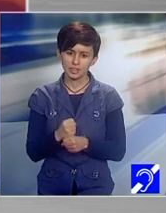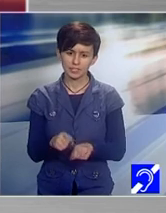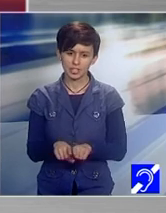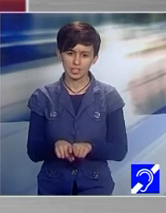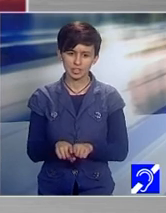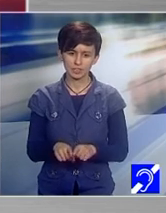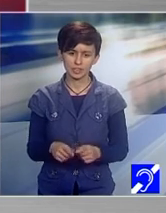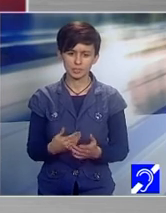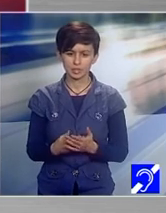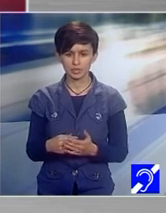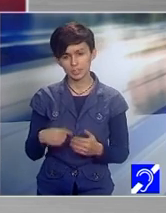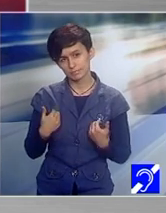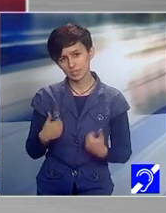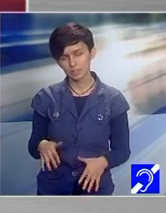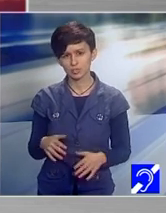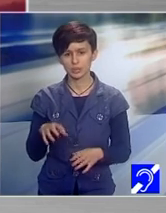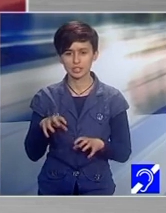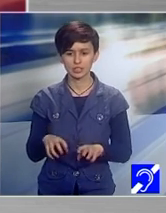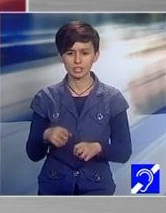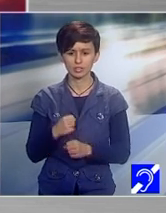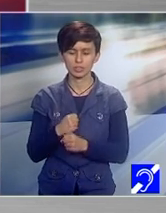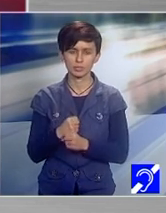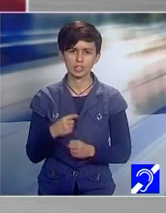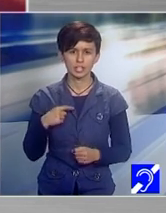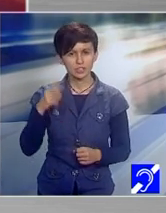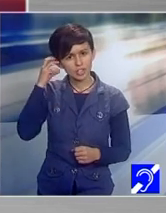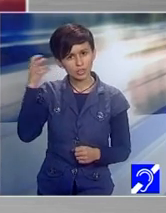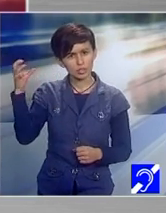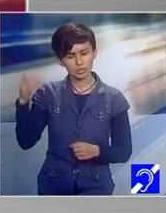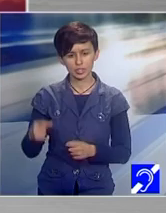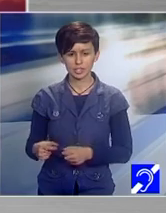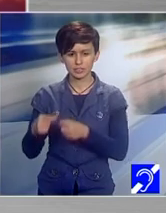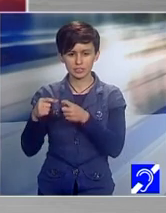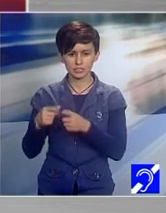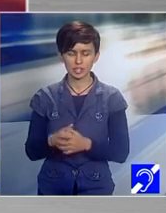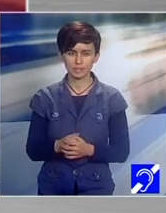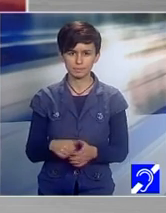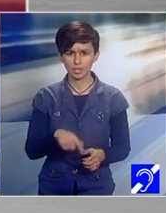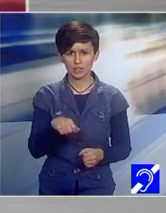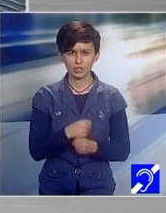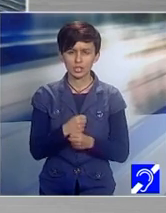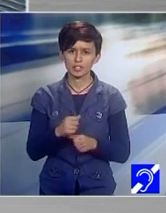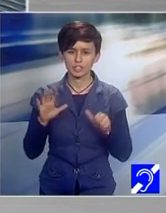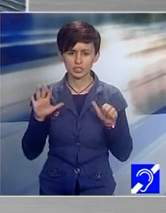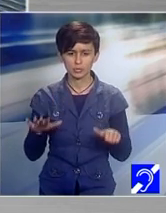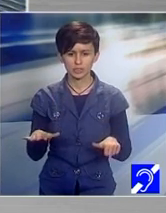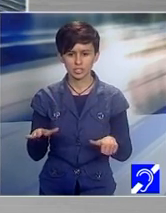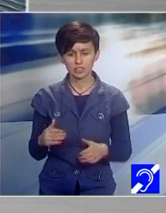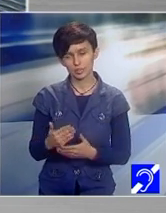altfel își pierd locul de muncă. Deci noi facem totdeauna cultură instituțională. Da, deci noi facem 6 luni, tot timpul le dăm